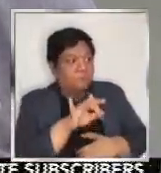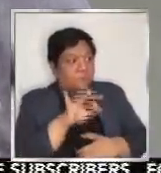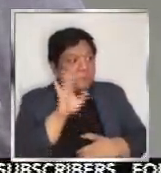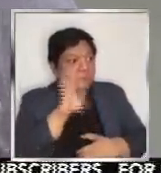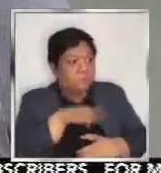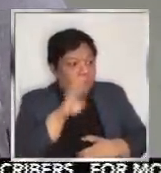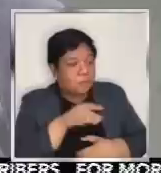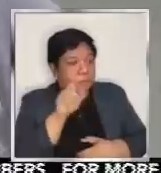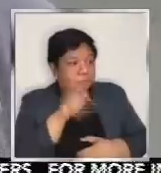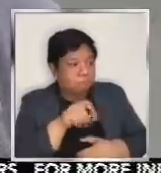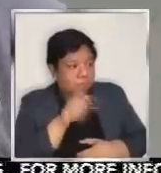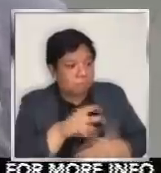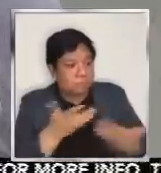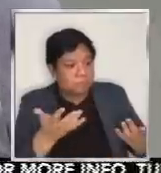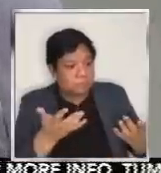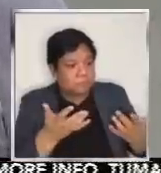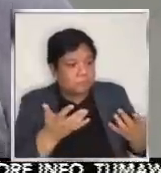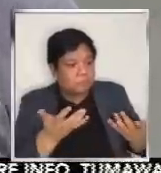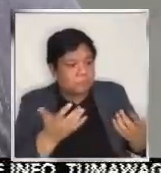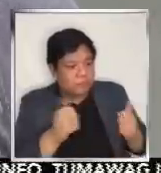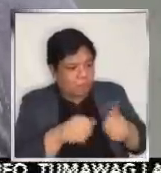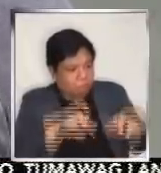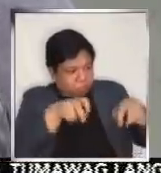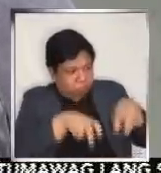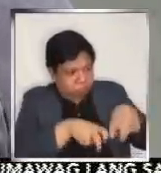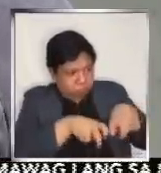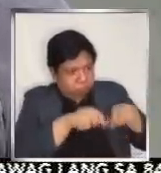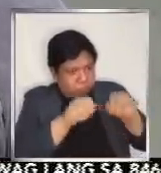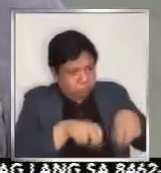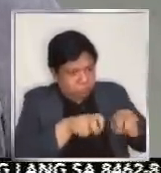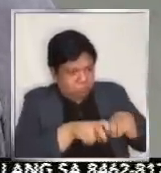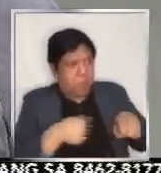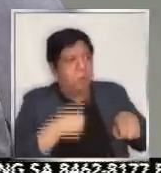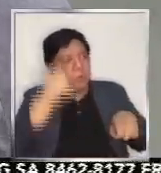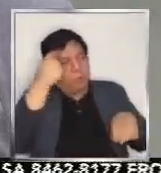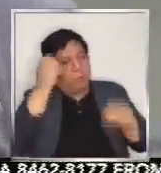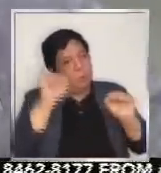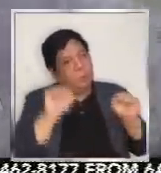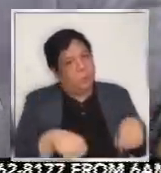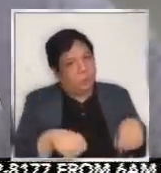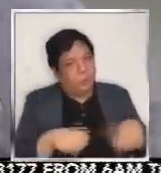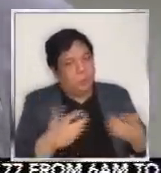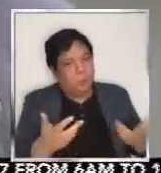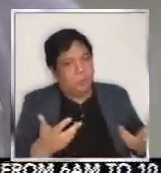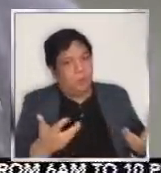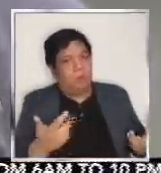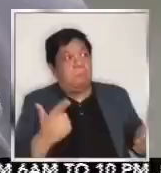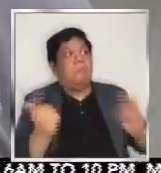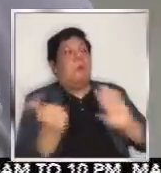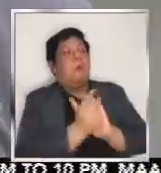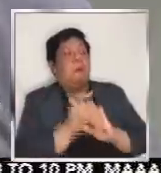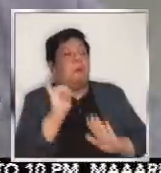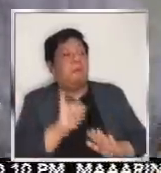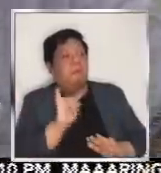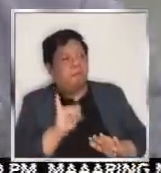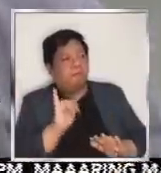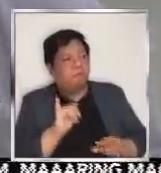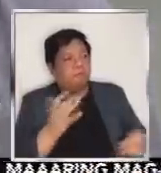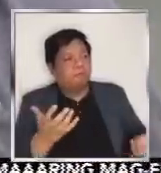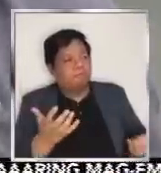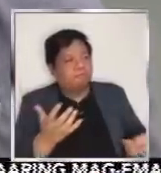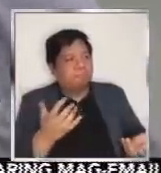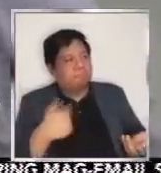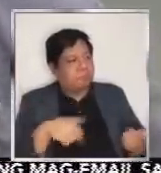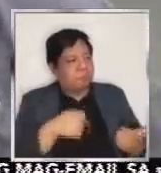ano sila, magkatabi. 'Yun ang alam namin. So hindi pala pwede 'yung ginawa namin na ano, nilagyan